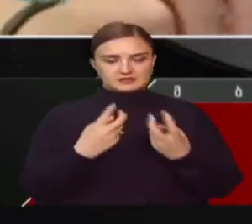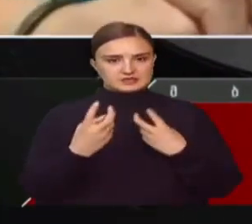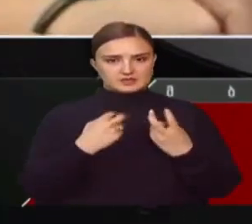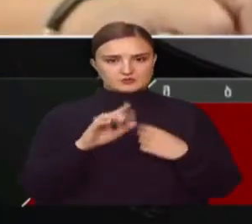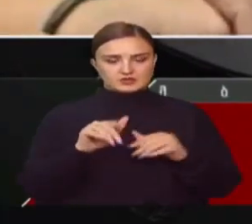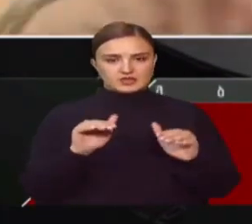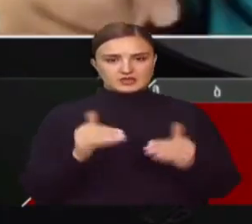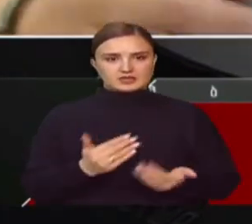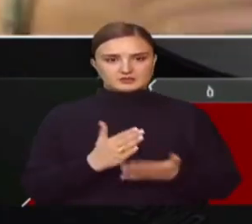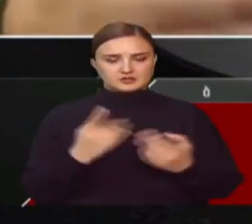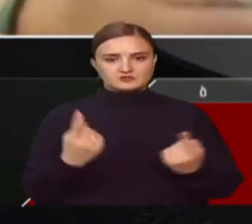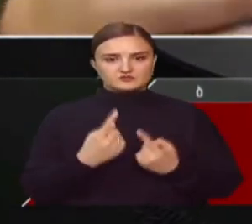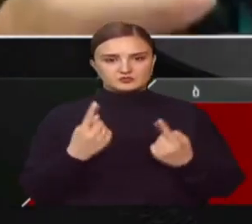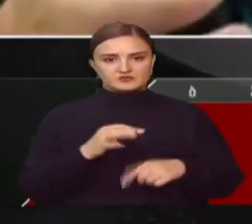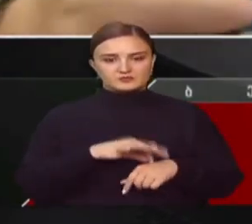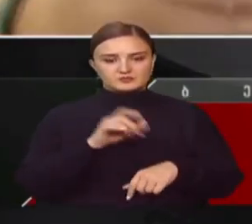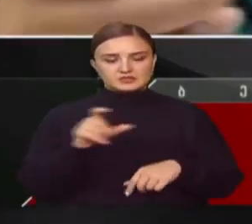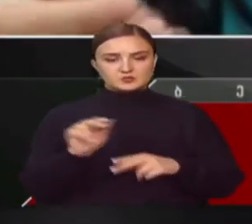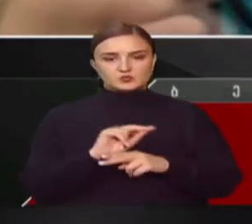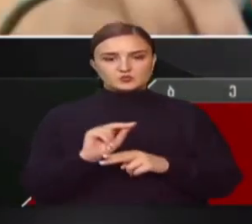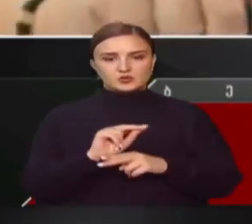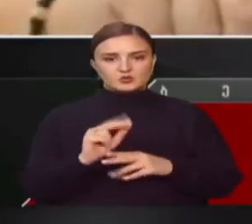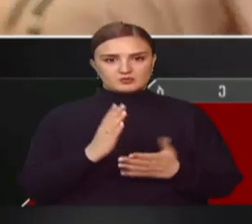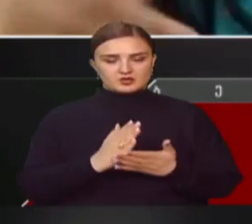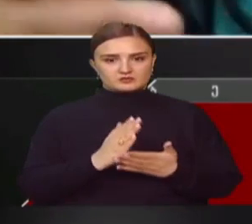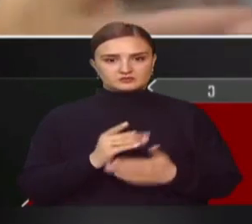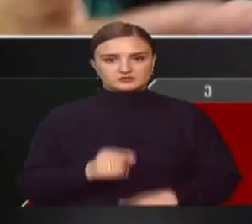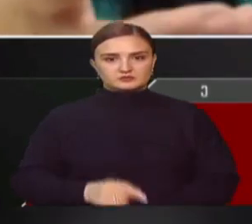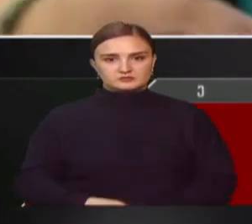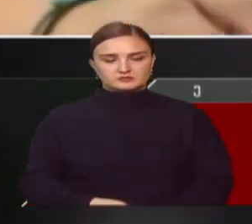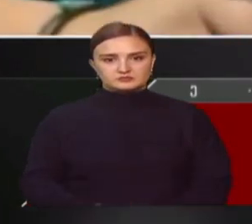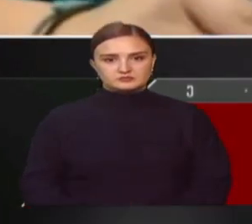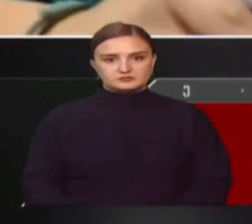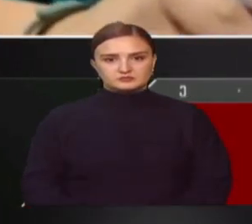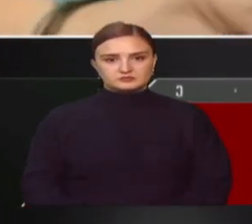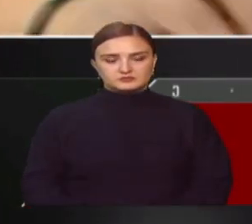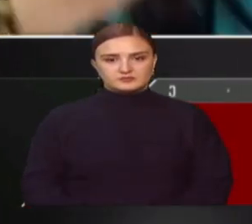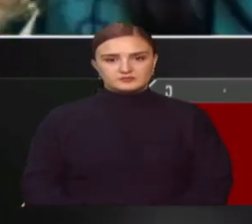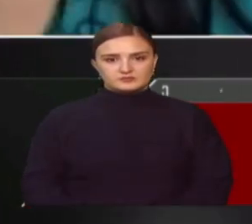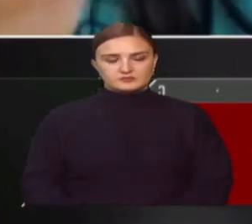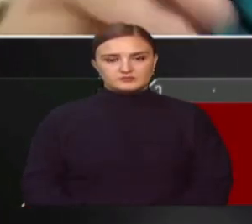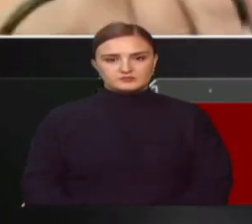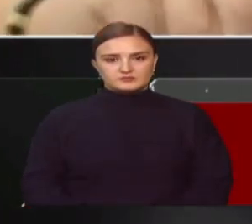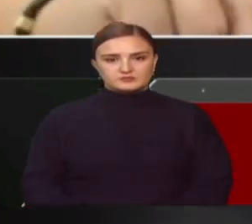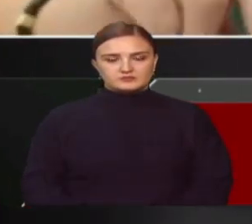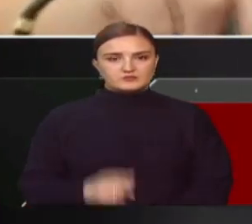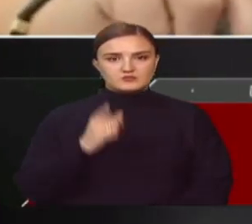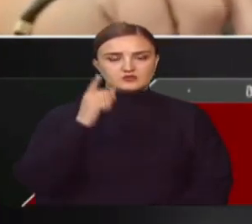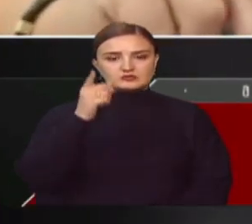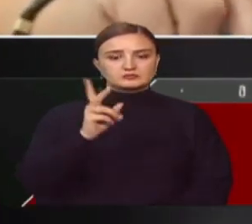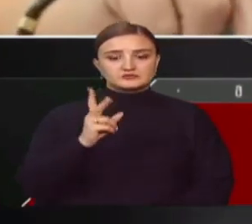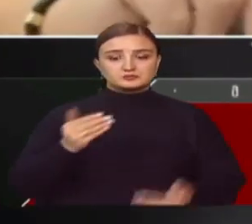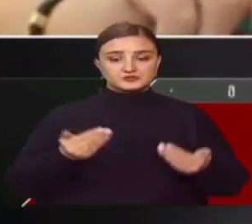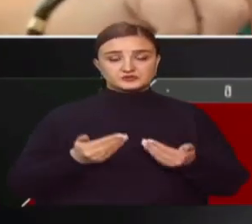პაციენტებიც ნაკლებად არის ჩვეულებრივი პაციენტები, რომელსაც კურნალობები აქვს, დანიშნულებები და შეხვედრები, იმის მოშორებით ვინ ცხოვრობს, ხო,